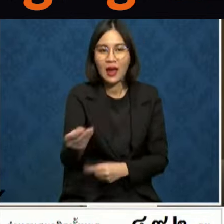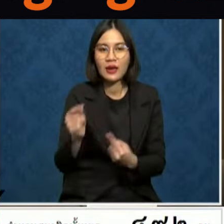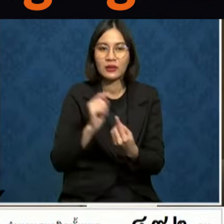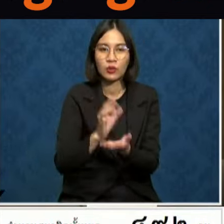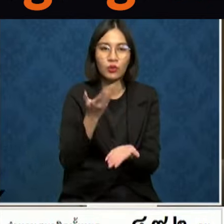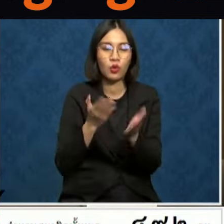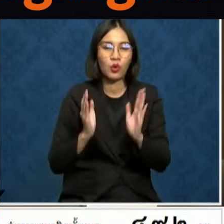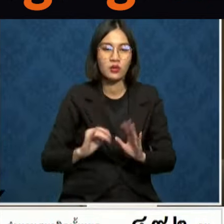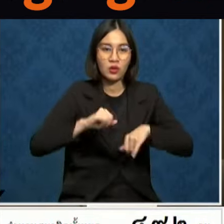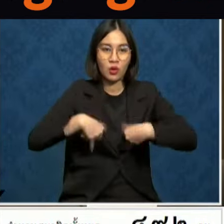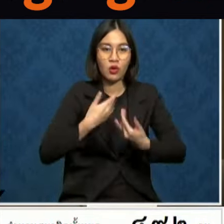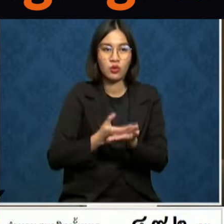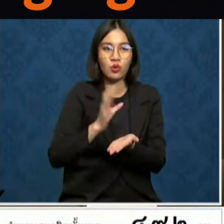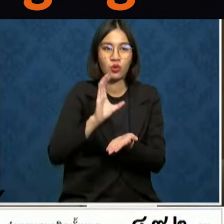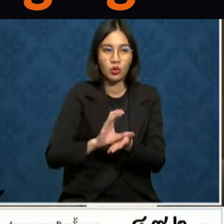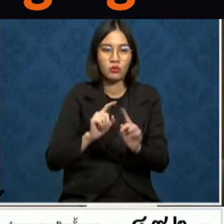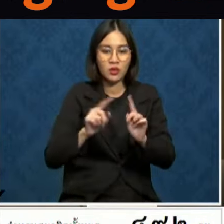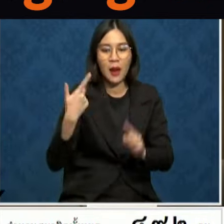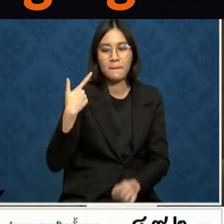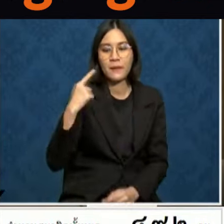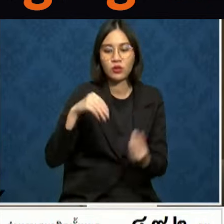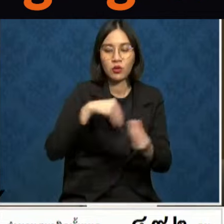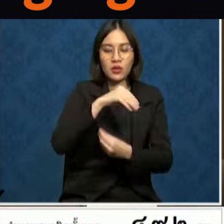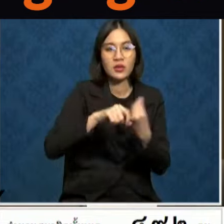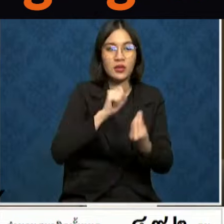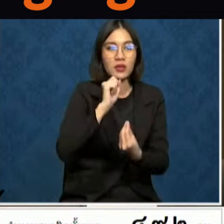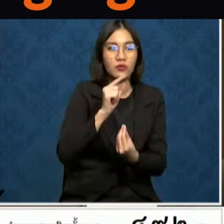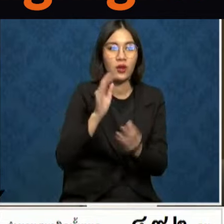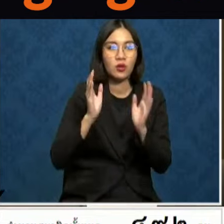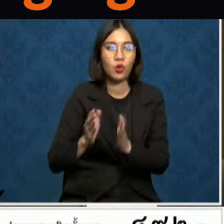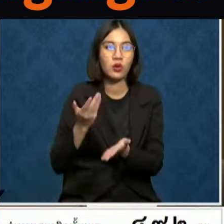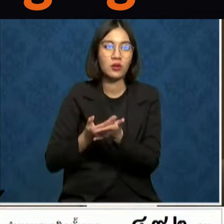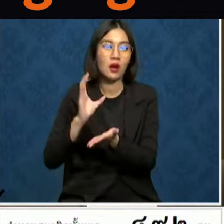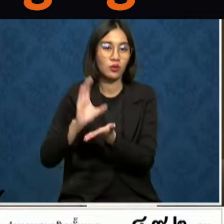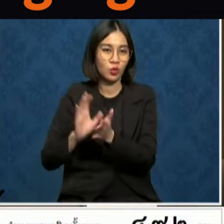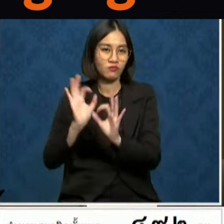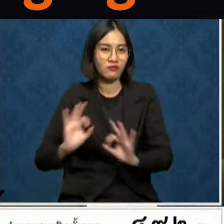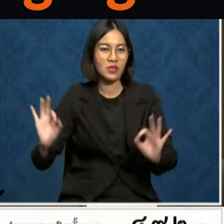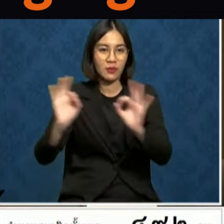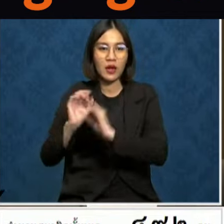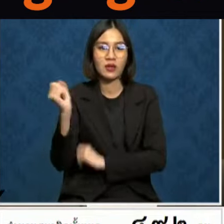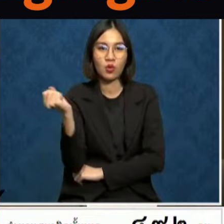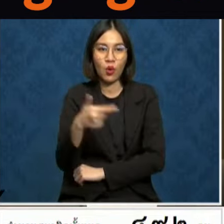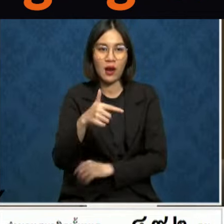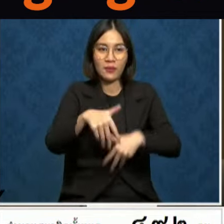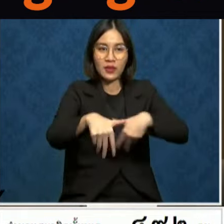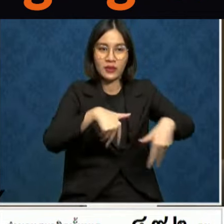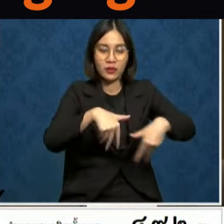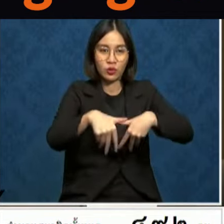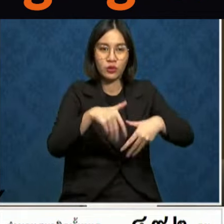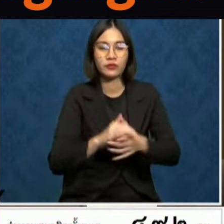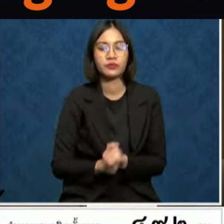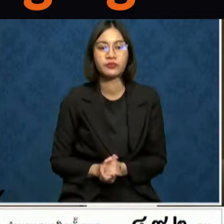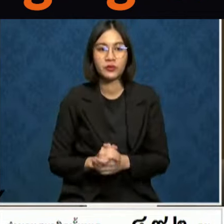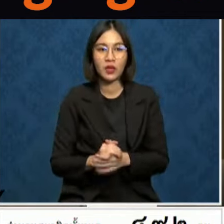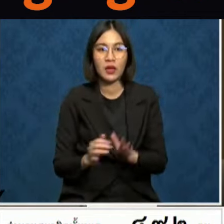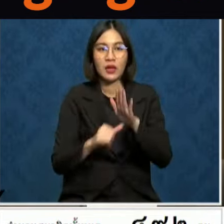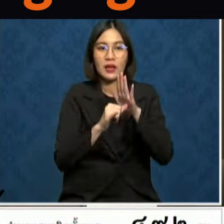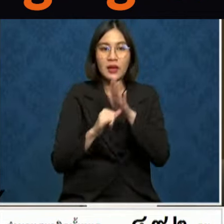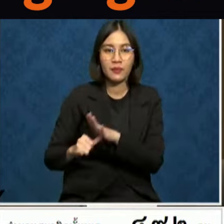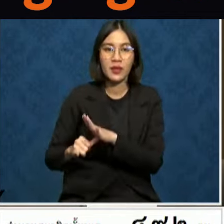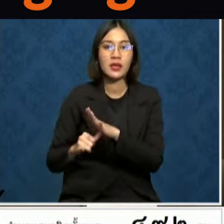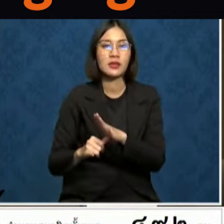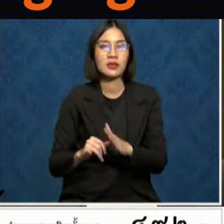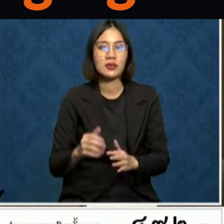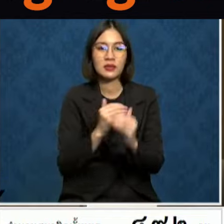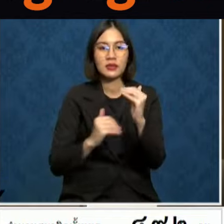ทุนค่ะท่านประธานโดยเห็นแก่ผลประโยชน์ทางเศรษฐกิจของนายทุนใหญ่เป็นหลักค่ะท่านประธานนอกจากนั้นค่ะการละเมิดสิทธิในที่ดิน